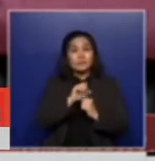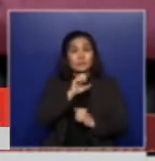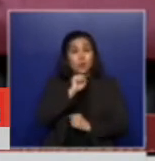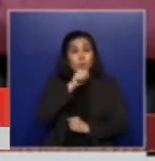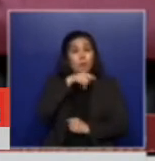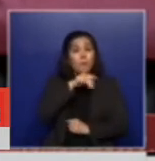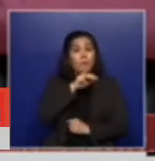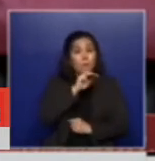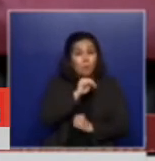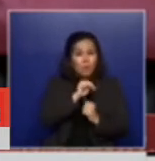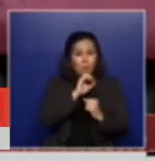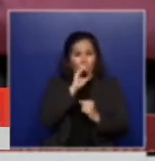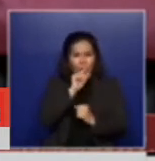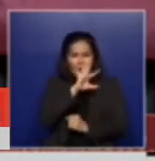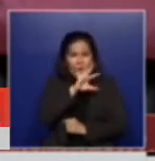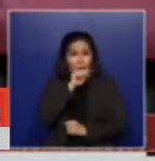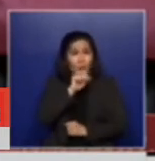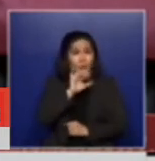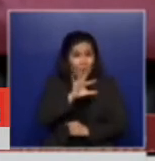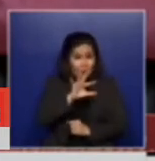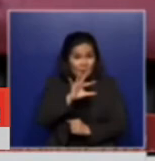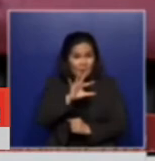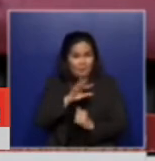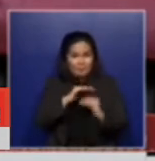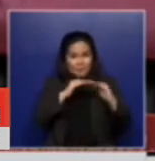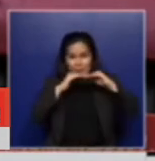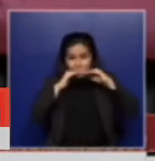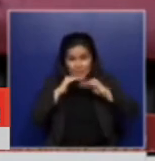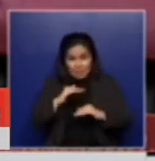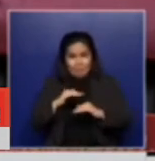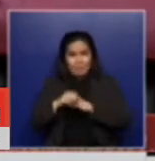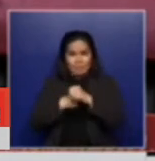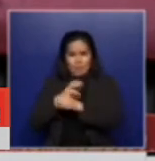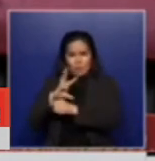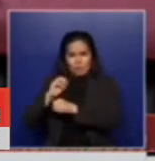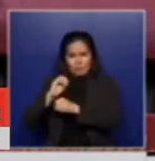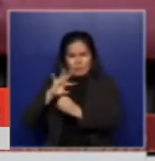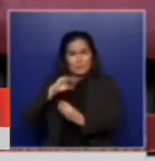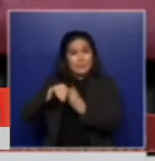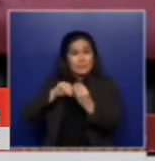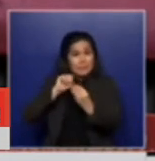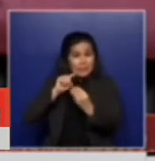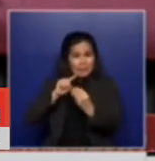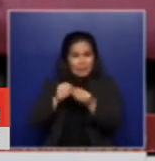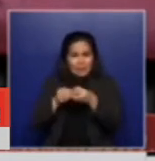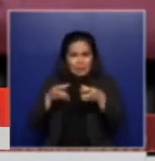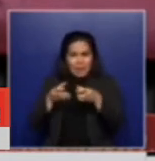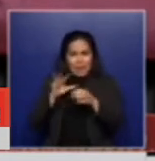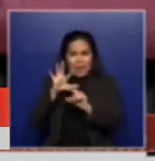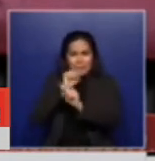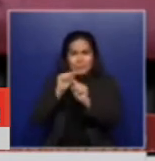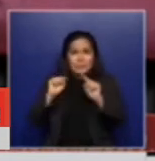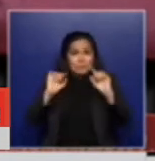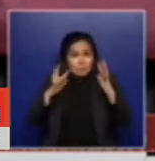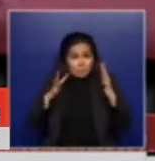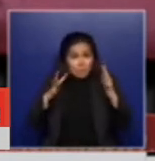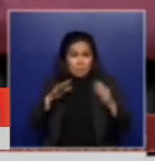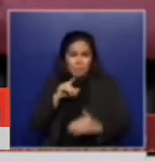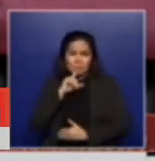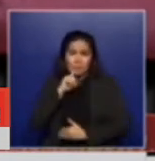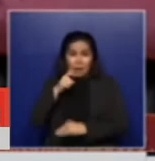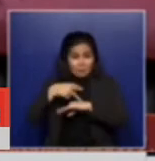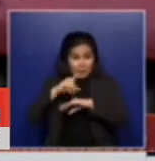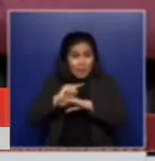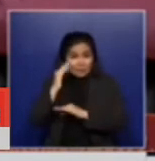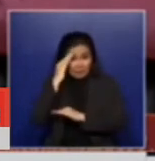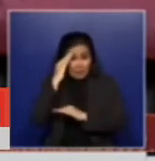ละ 5.5 แล้วเศรษฐกิจปี64มันไม่ขยายตัวที่ร้อยละ5ท่านประธานทราบไหมครับมันจะเกิดอะไรขึ้น